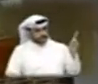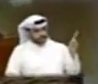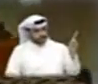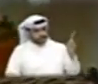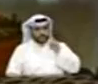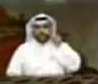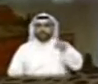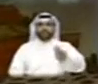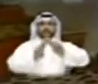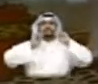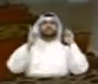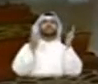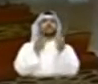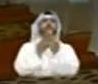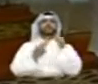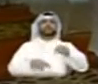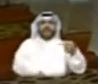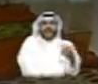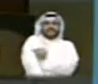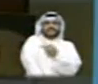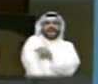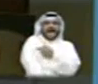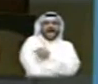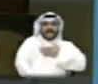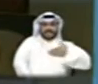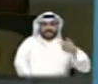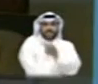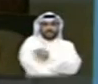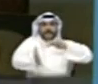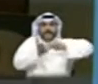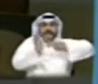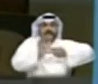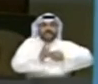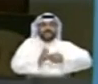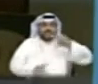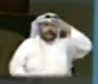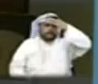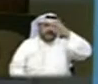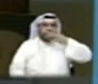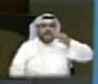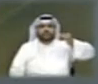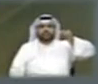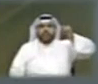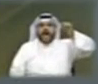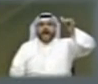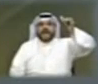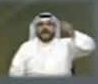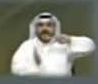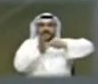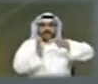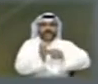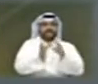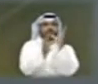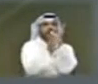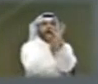علاج داء السكري بالخلايا الجذعية ومعرفة مدى جدوى مضخة الأنسولين الجديدة وفعاليتها في المحافظة على